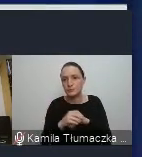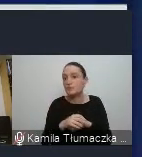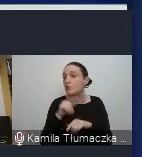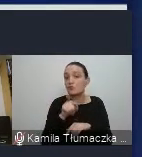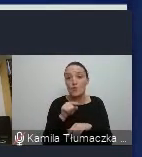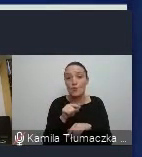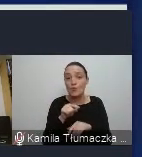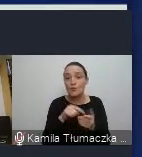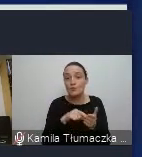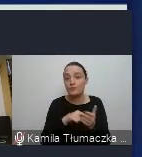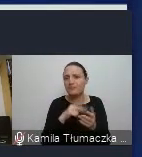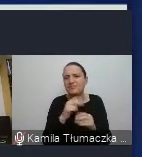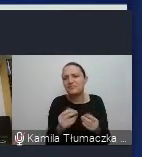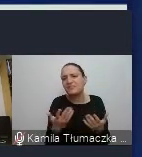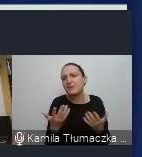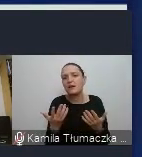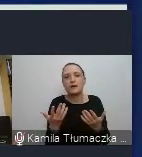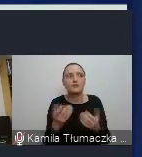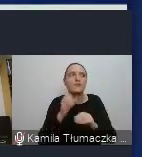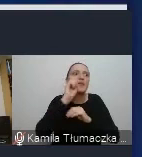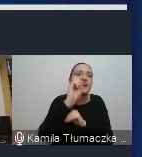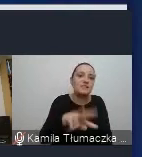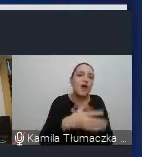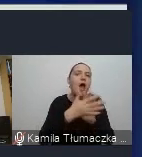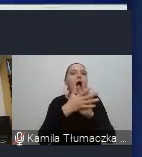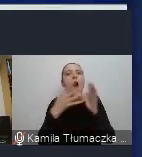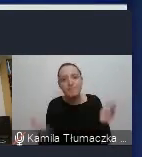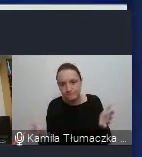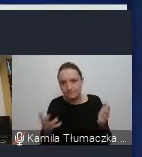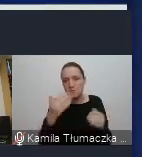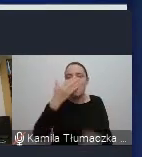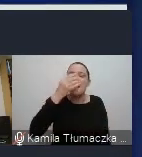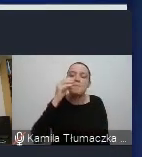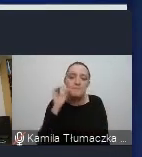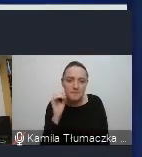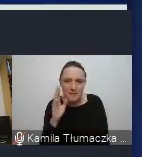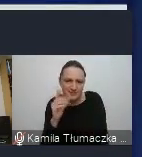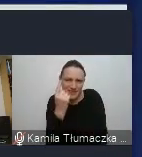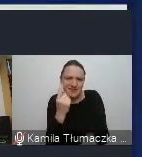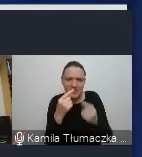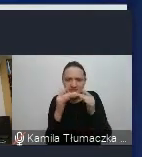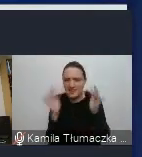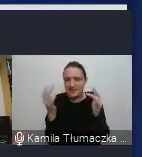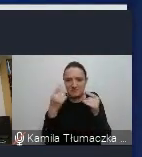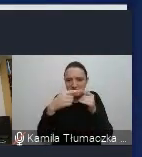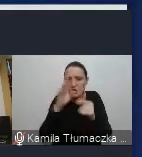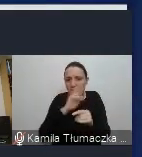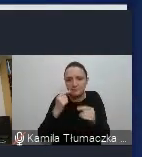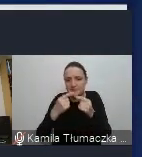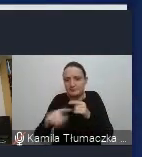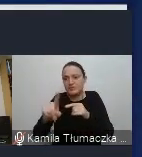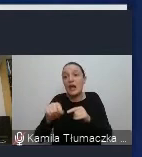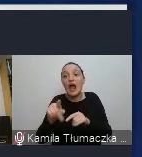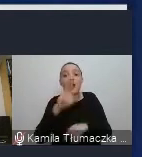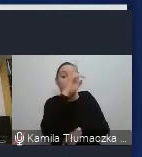są jakieś wielkie prezentacje w gigabajtach mierzone. To jest jeden link, który wysyłamy rodzicom i